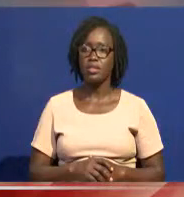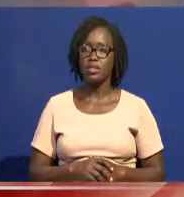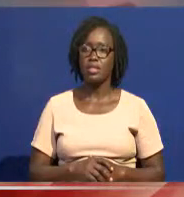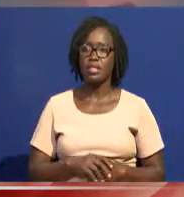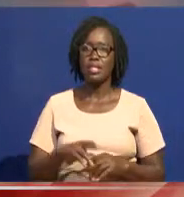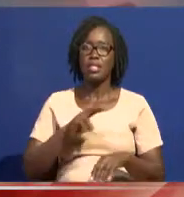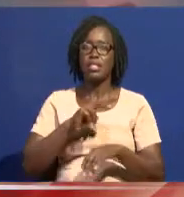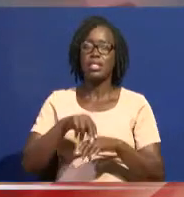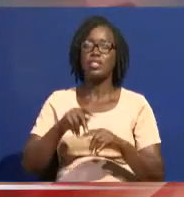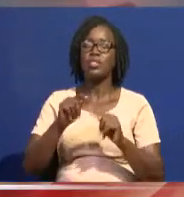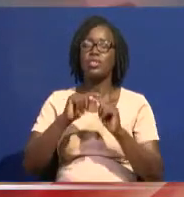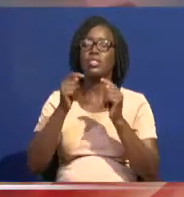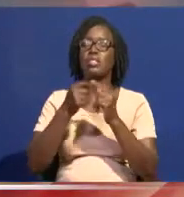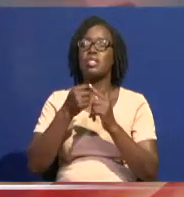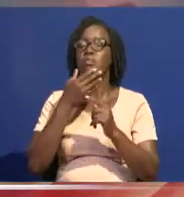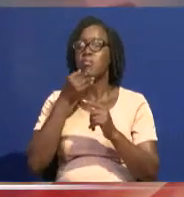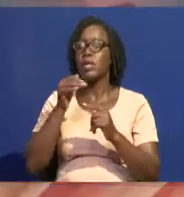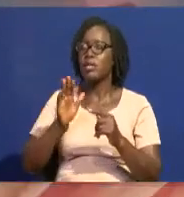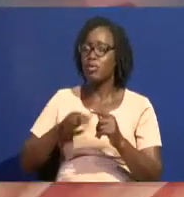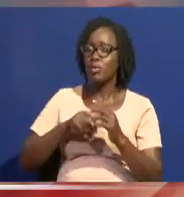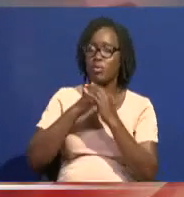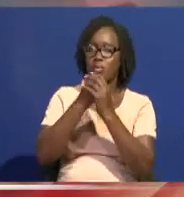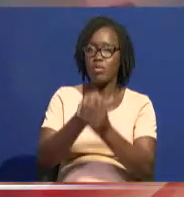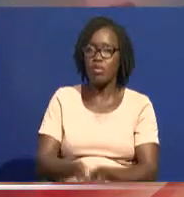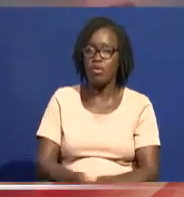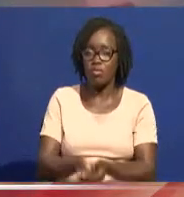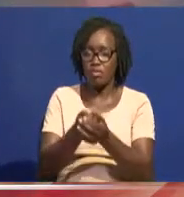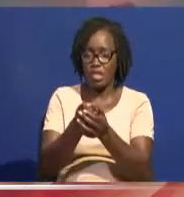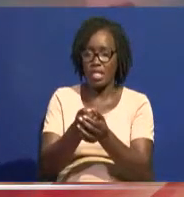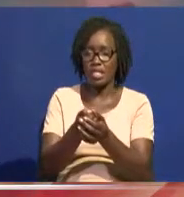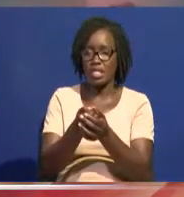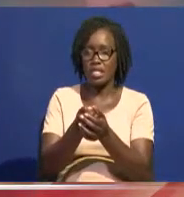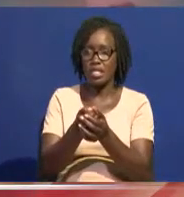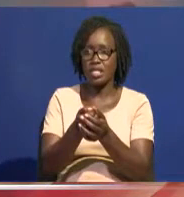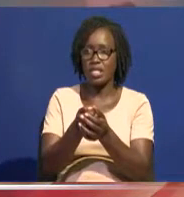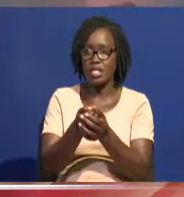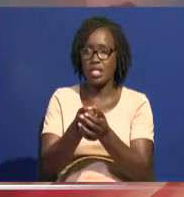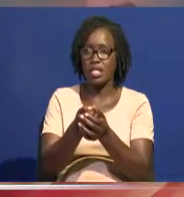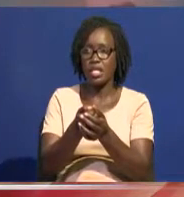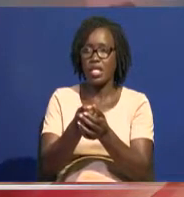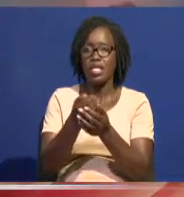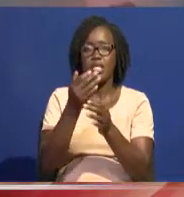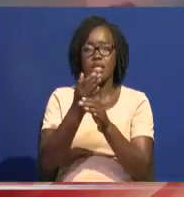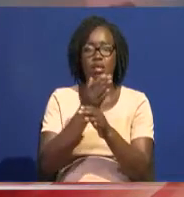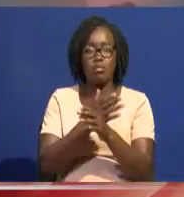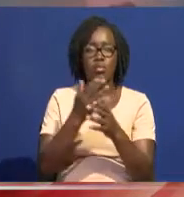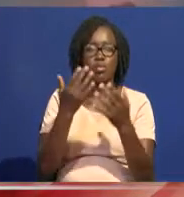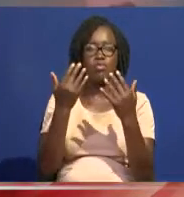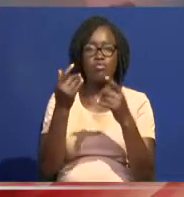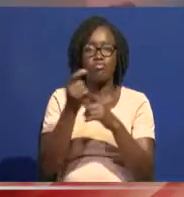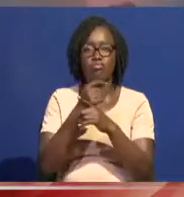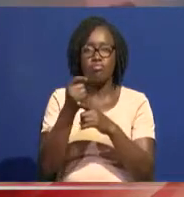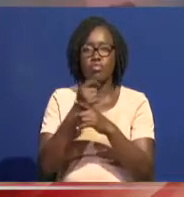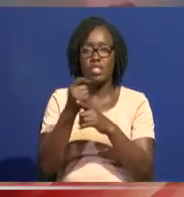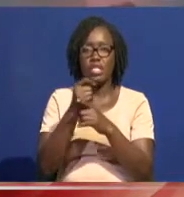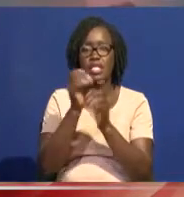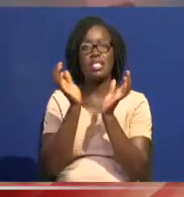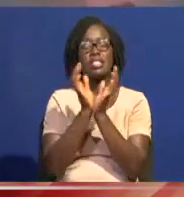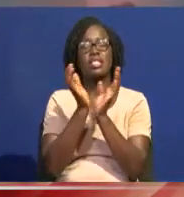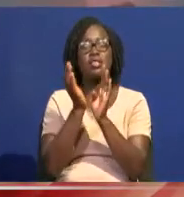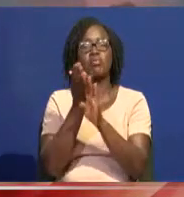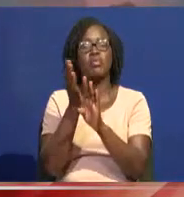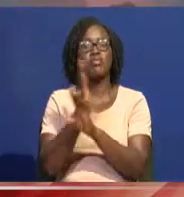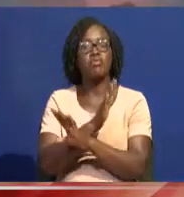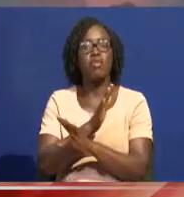Timu za taifa za wanaume na wanawake za mpira wa wavu Malkia Strikers na Wafalme Stars zimeimarisha mazoezi katika ukumbi wa Kasarani kabla ya kushiriki michezo